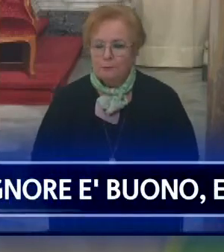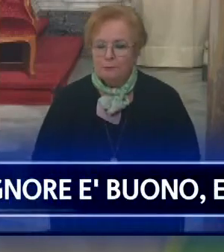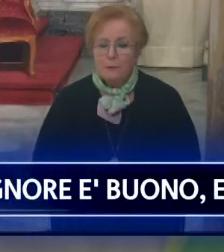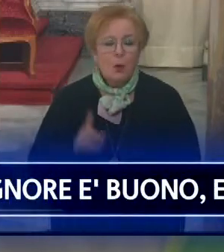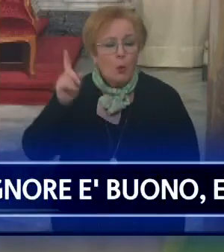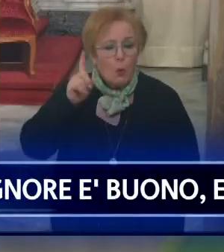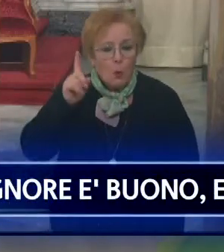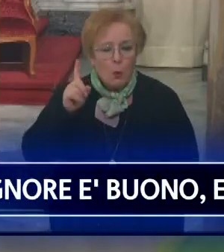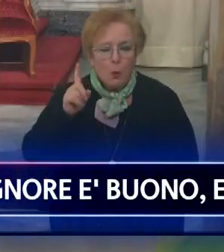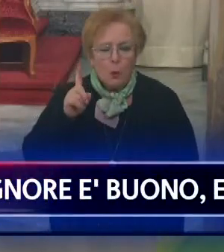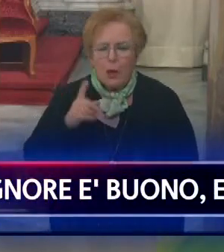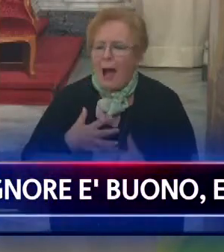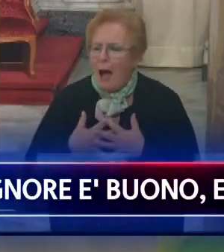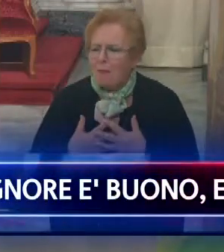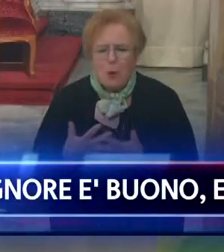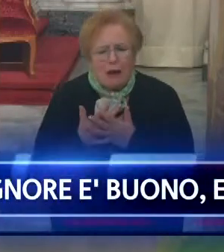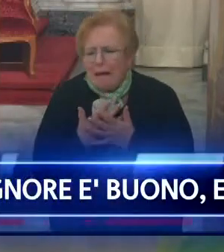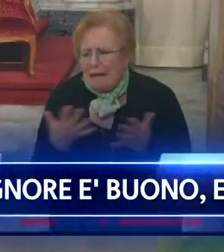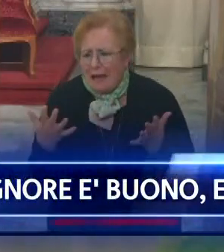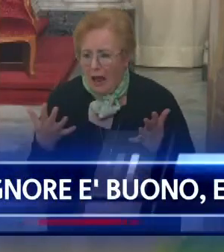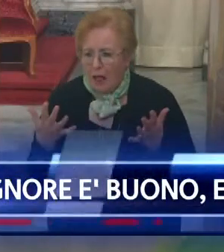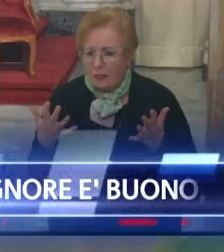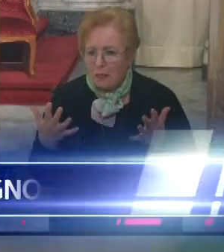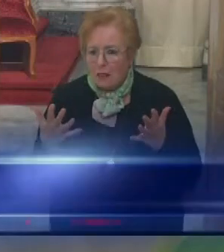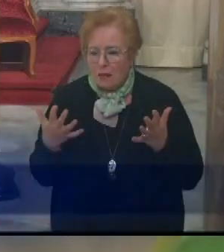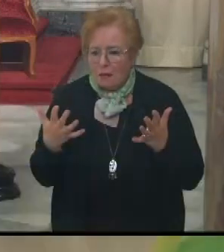è grande nell'amore.